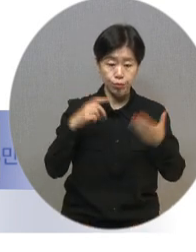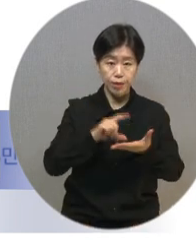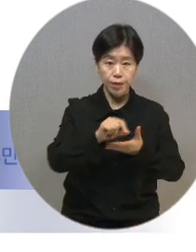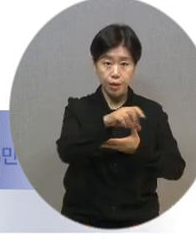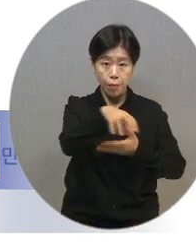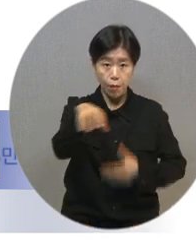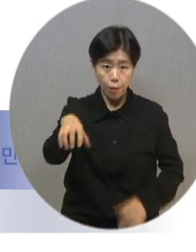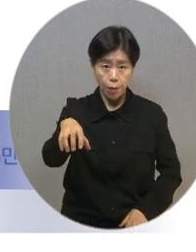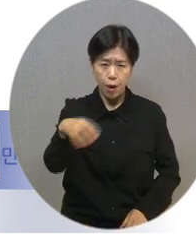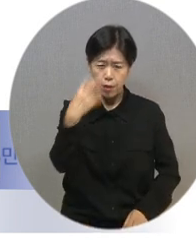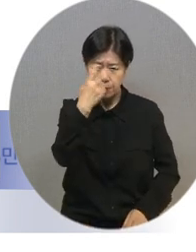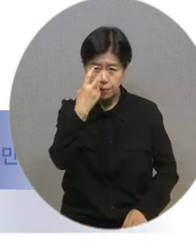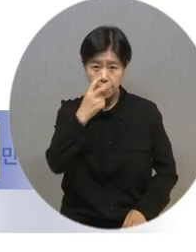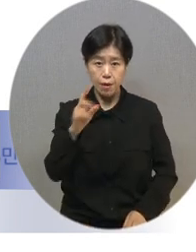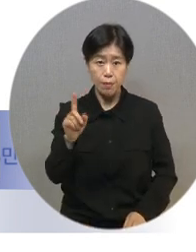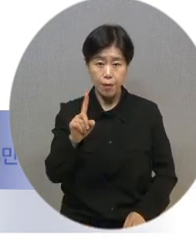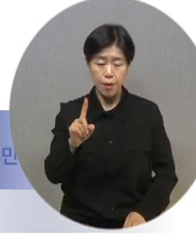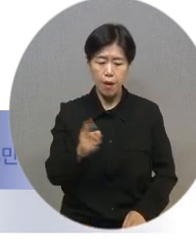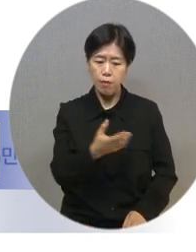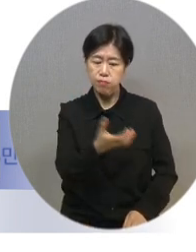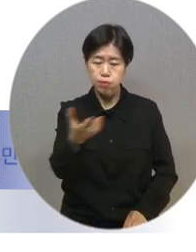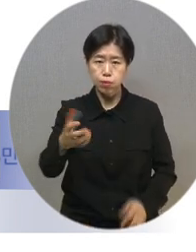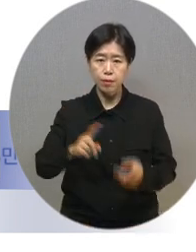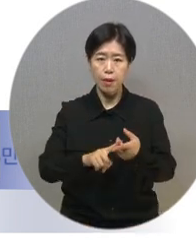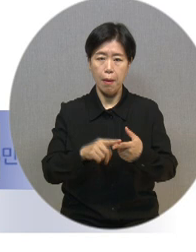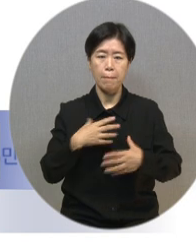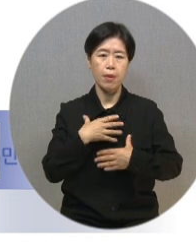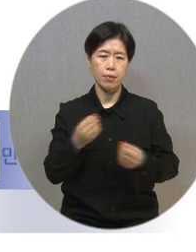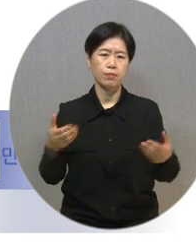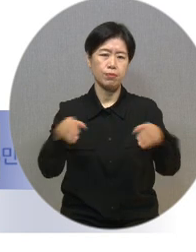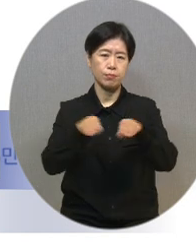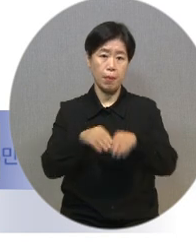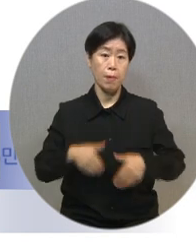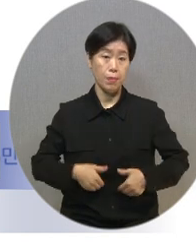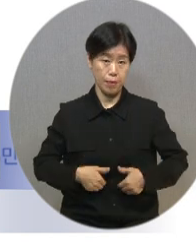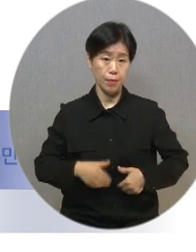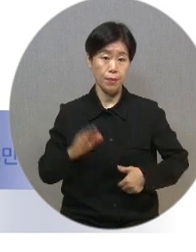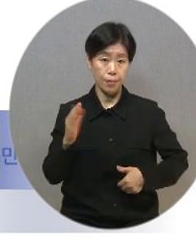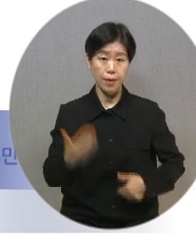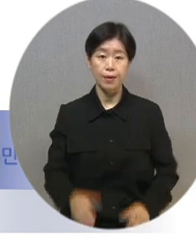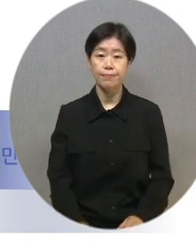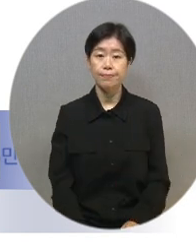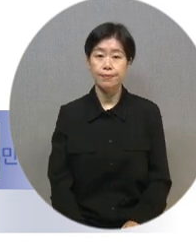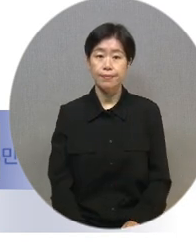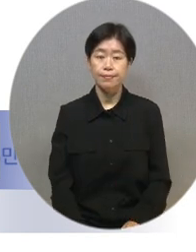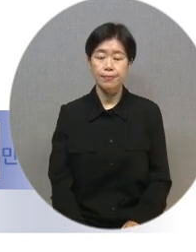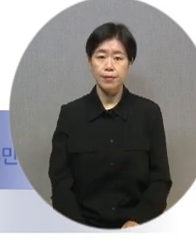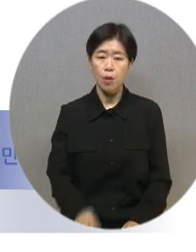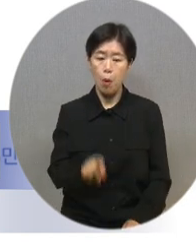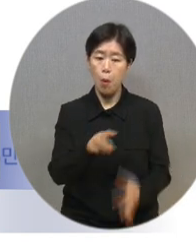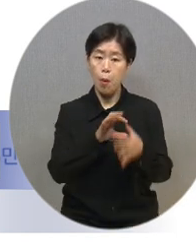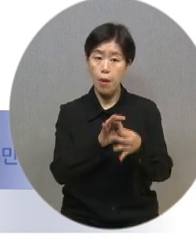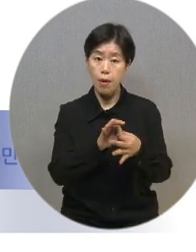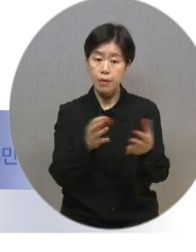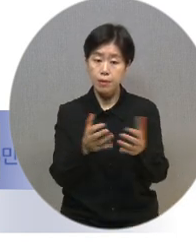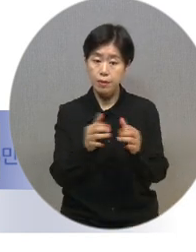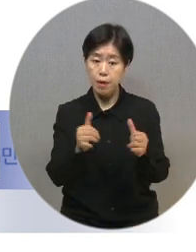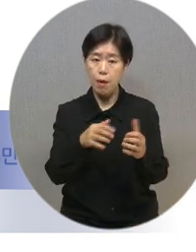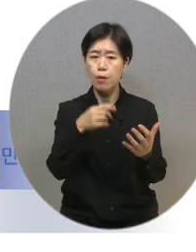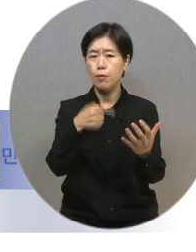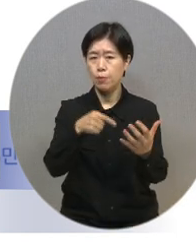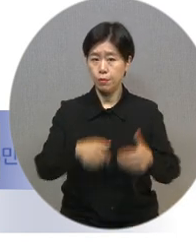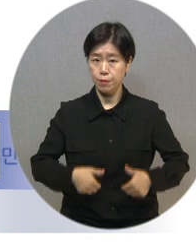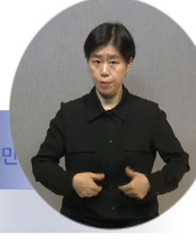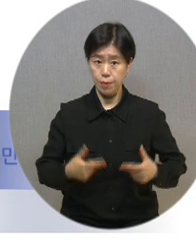시설에 대한 지속적인 확충이 요구되고 더불어 관련 종사자와 관리자들의 교육이 강화될 필요성이 있을 것으로